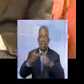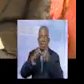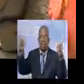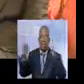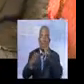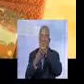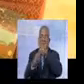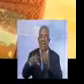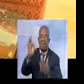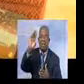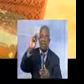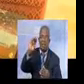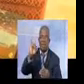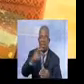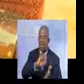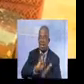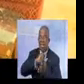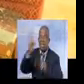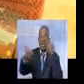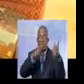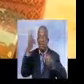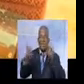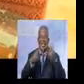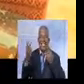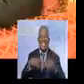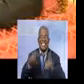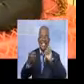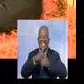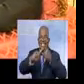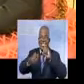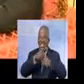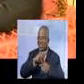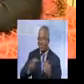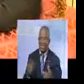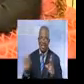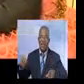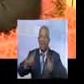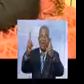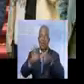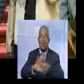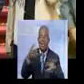une visite de courtoisie au chef de l'État au terme d'un séjour en Côte d'Ivoire.